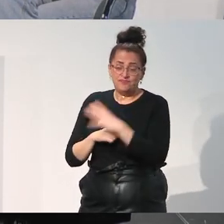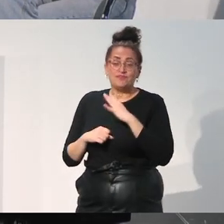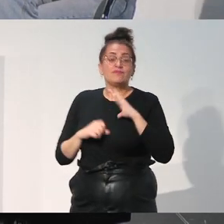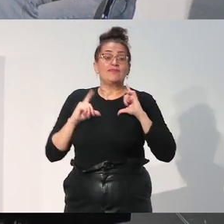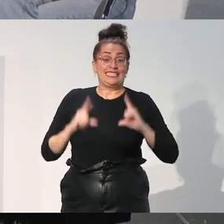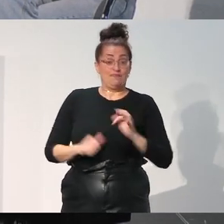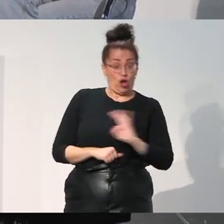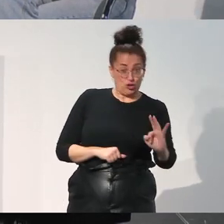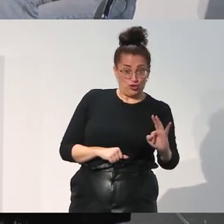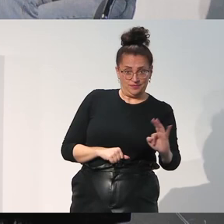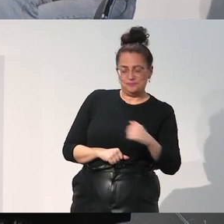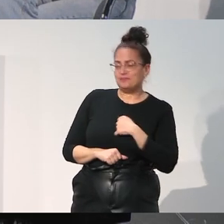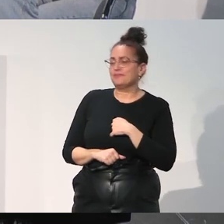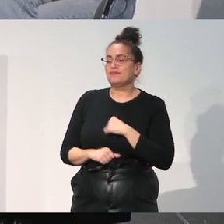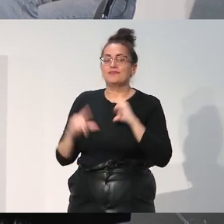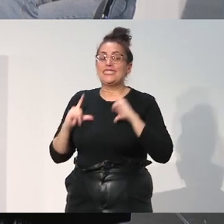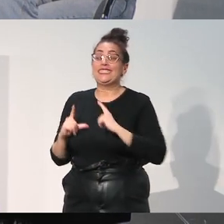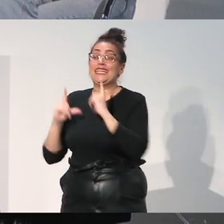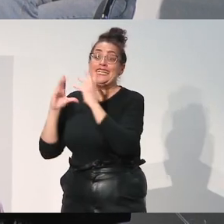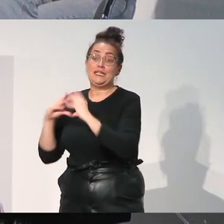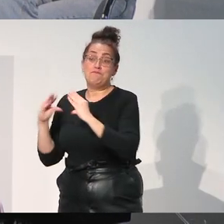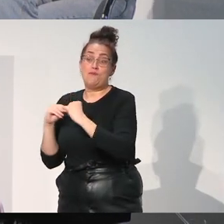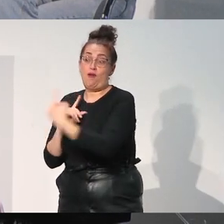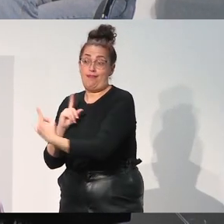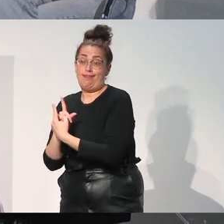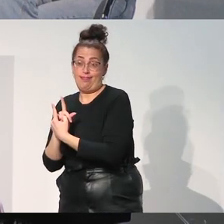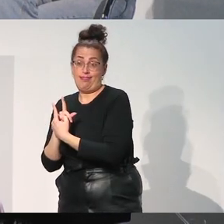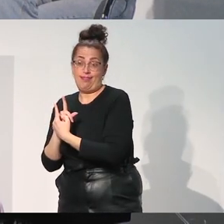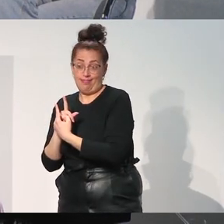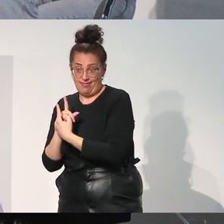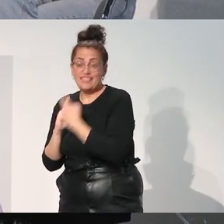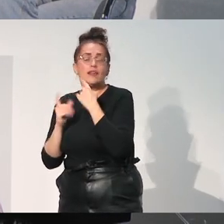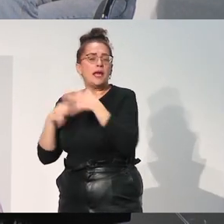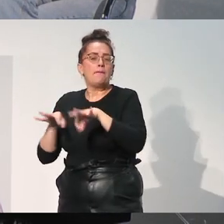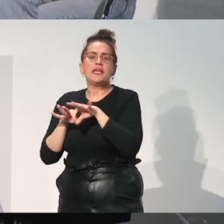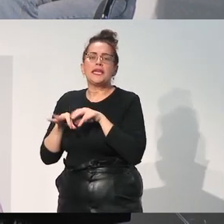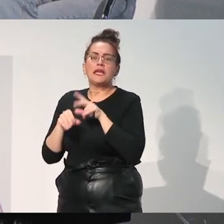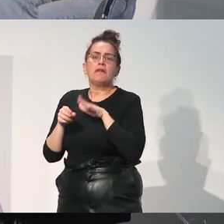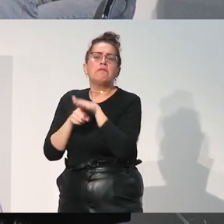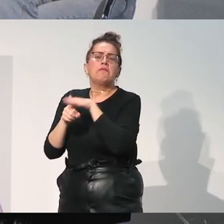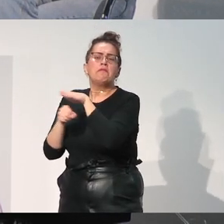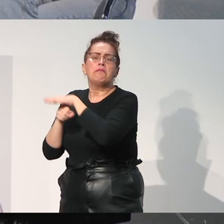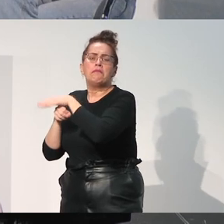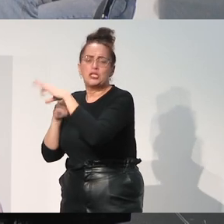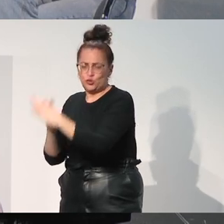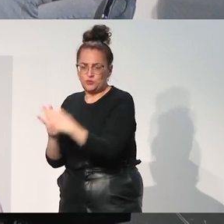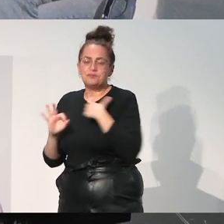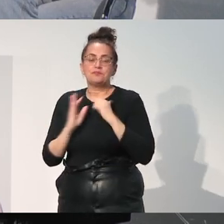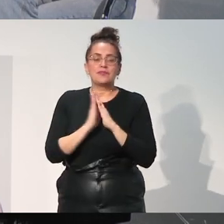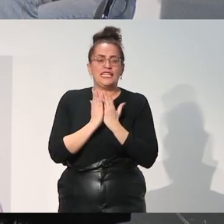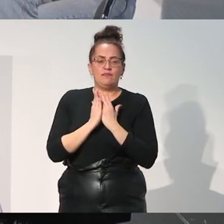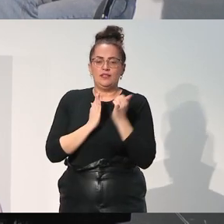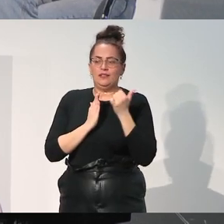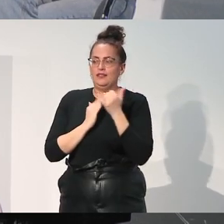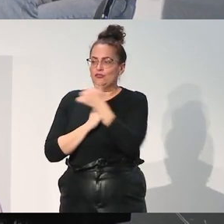en France et les rencontres que j'ai faites avec les lycéens libanais au Liban, un peu partout dans le pays. La réaction par rapport au livre et ce qui a